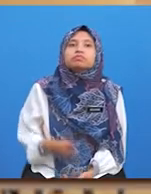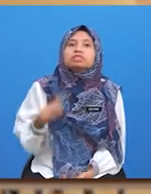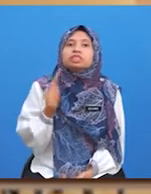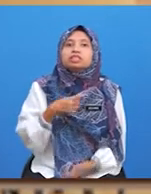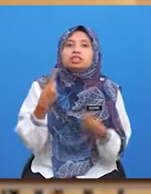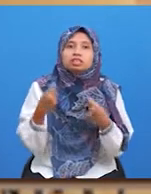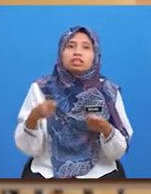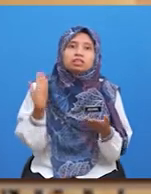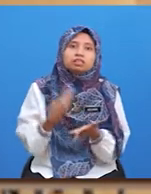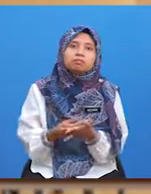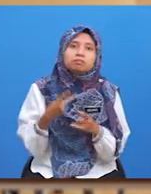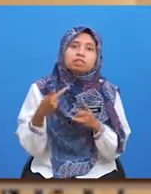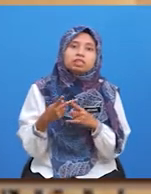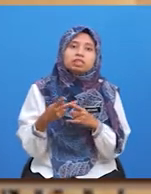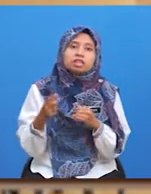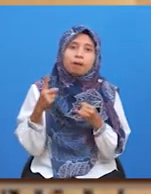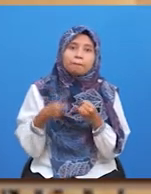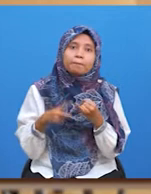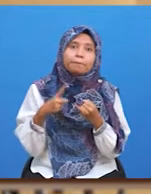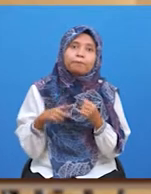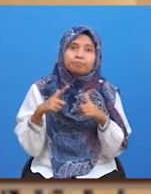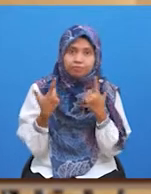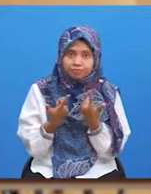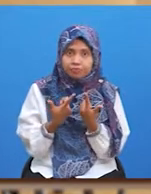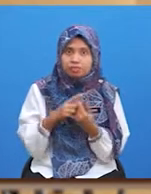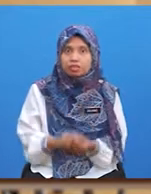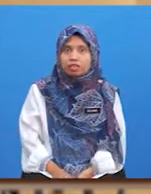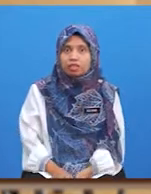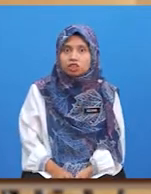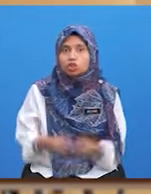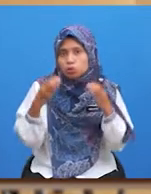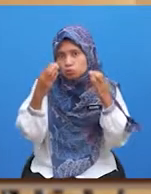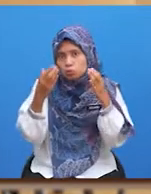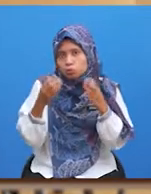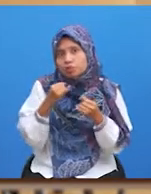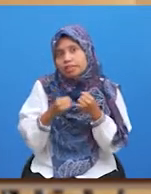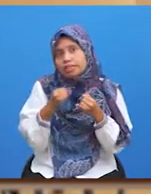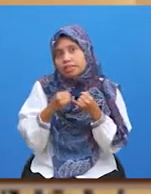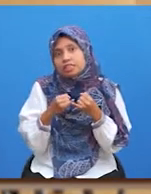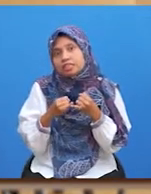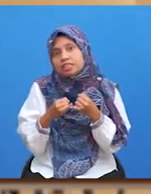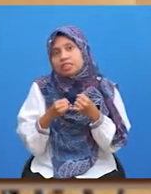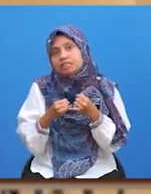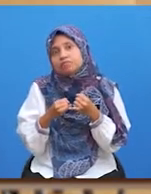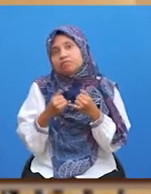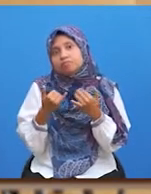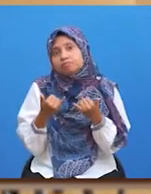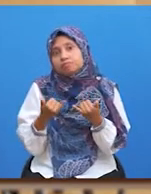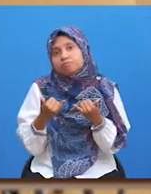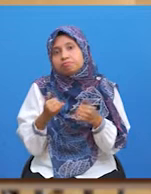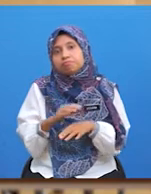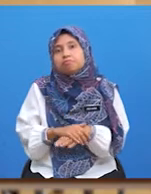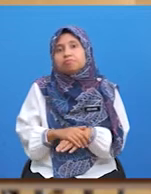Kita telah sampai ke penghujung kelas. Cikgu akhiri sesi kelas